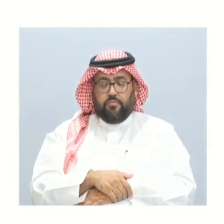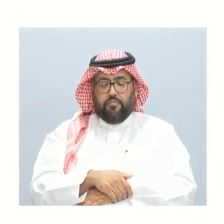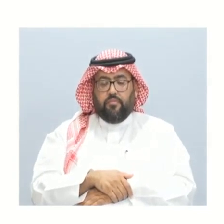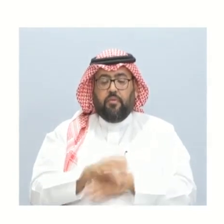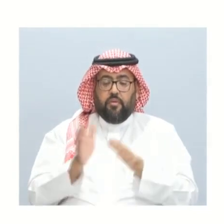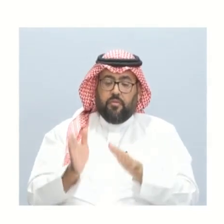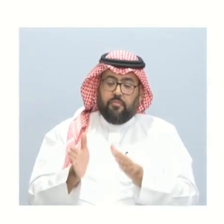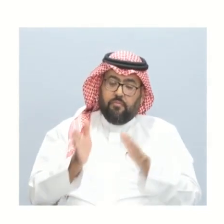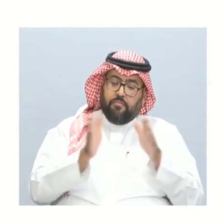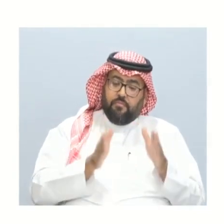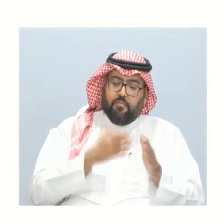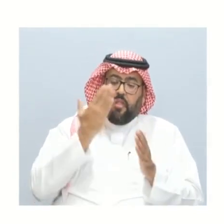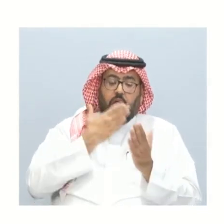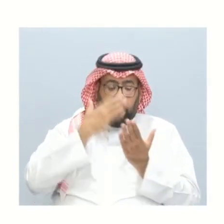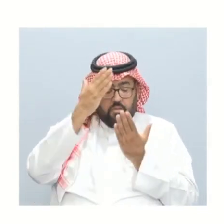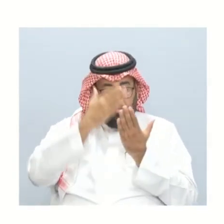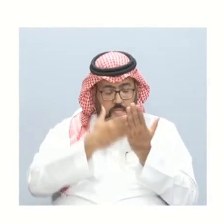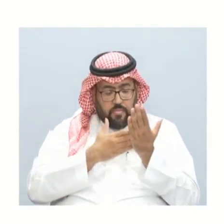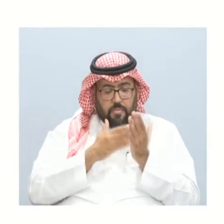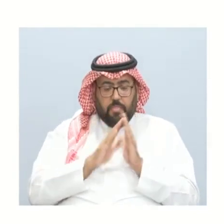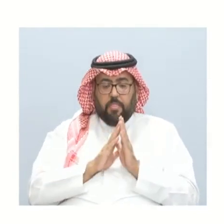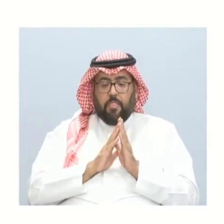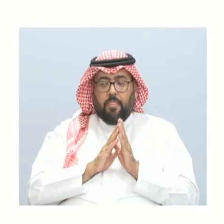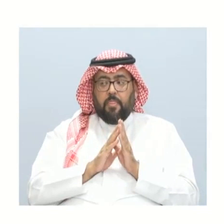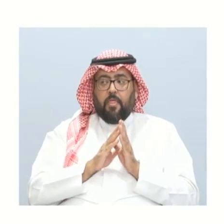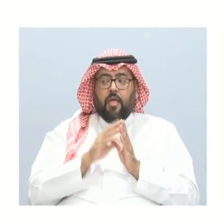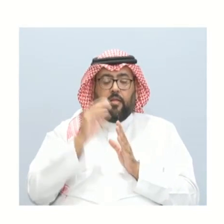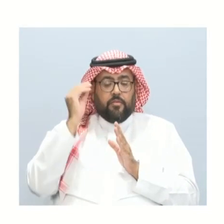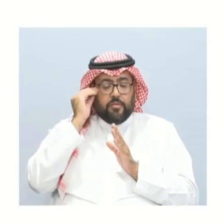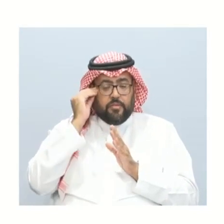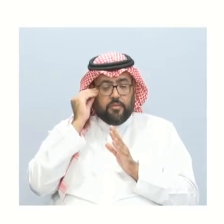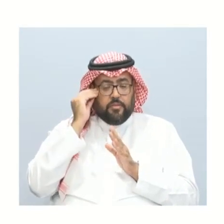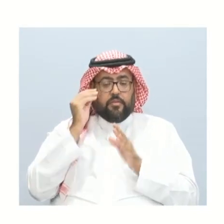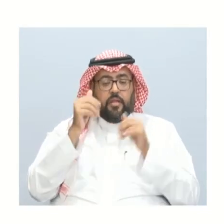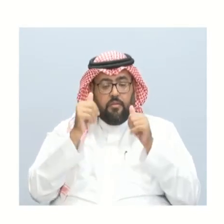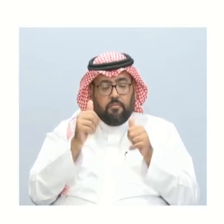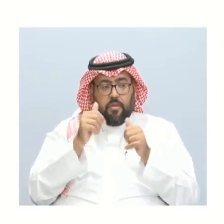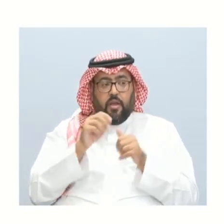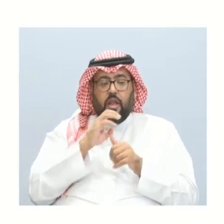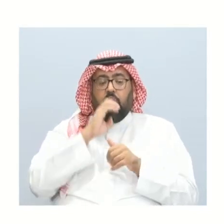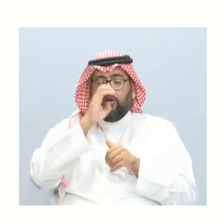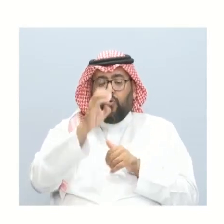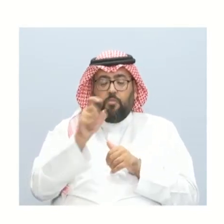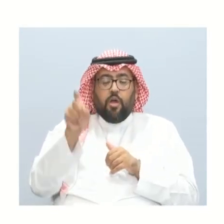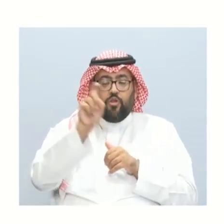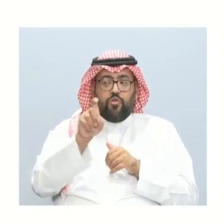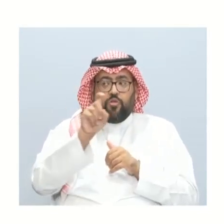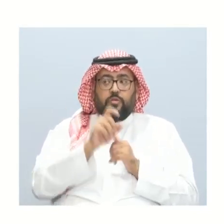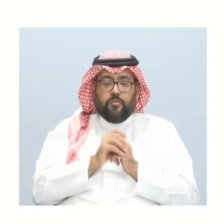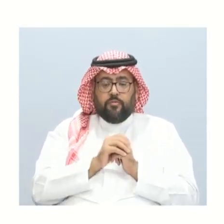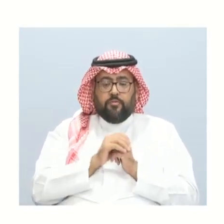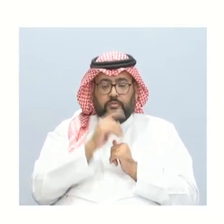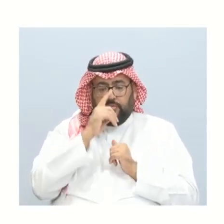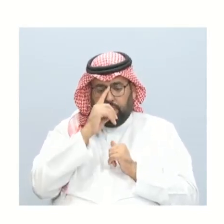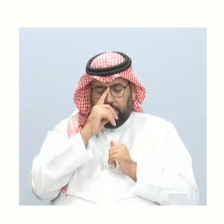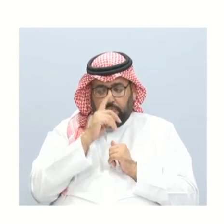الان قرانا النص لكي نتمكن بارك الله فيكم من الاجابه على